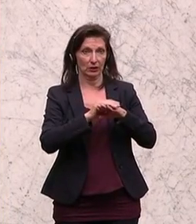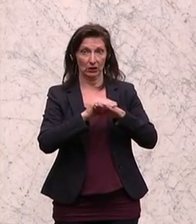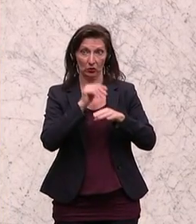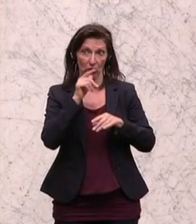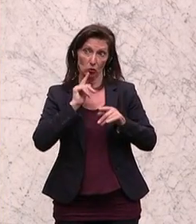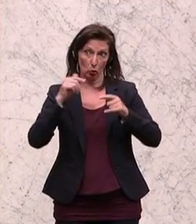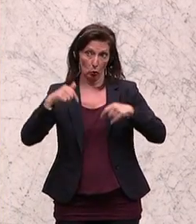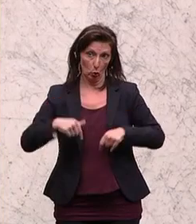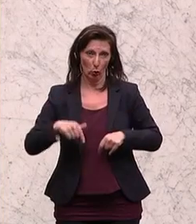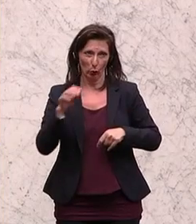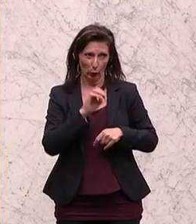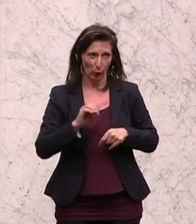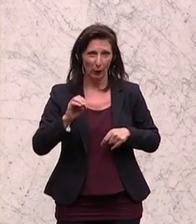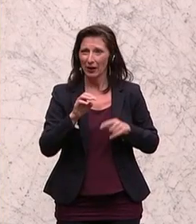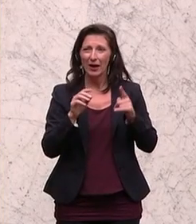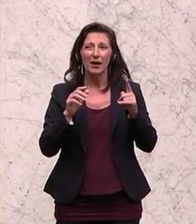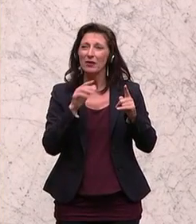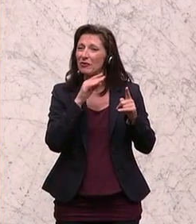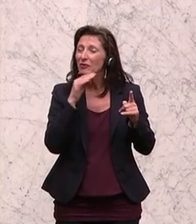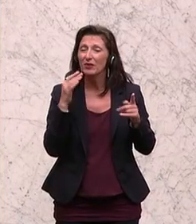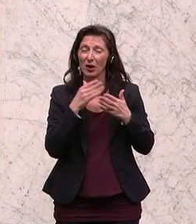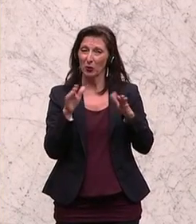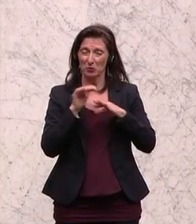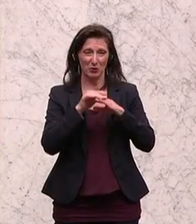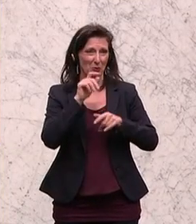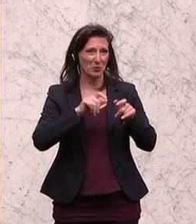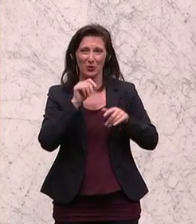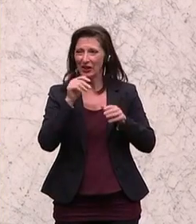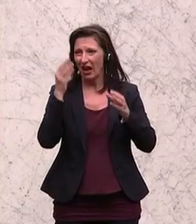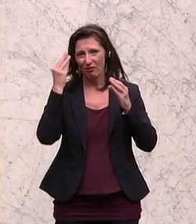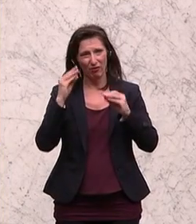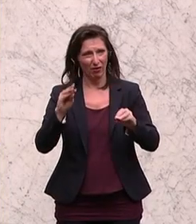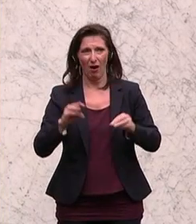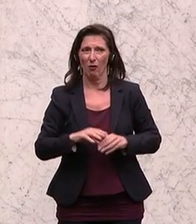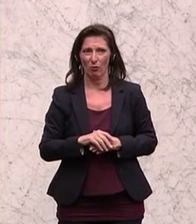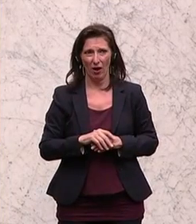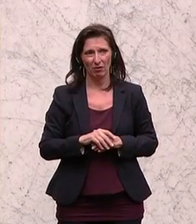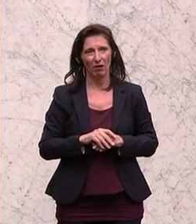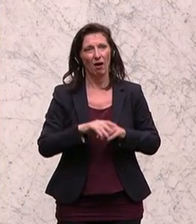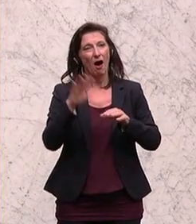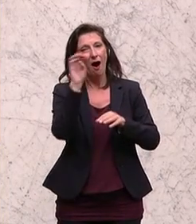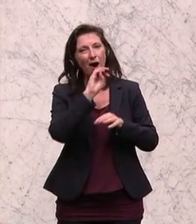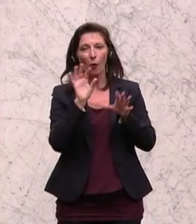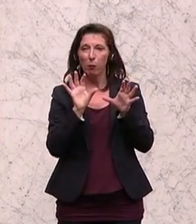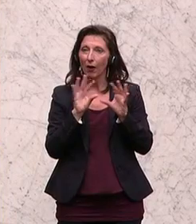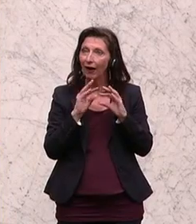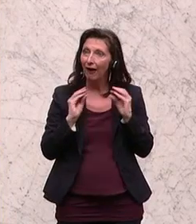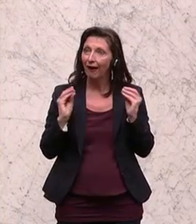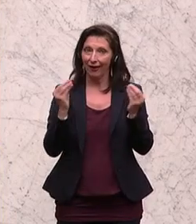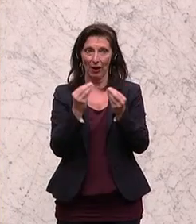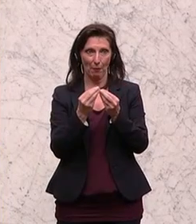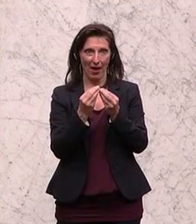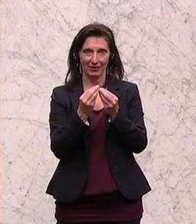alleine, haben auch das Vertrauen darin verloren, dass das gemeinsame Europa ihr Leben verbessert und sie vor